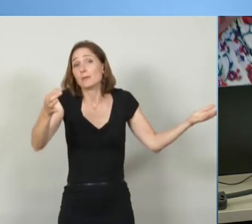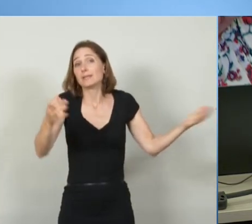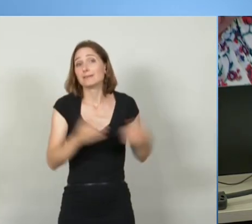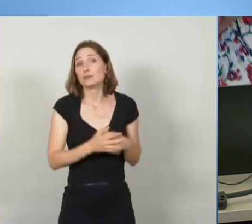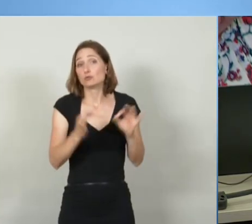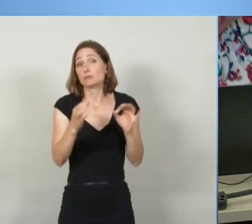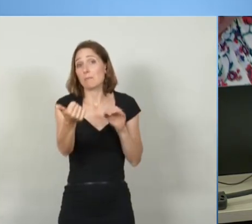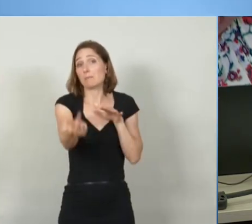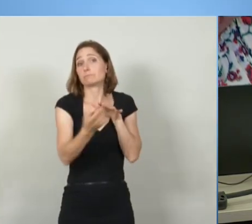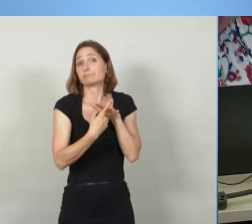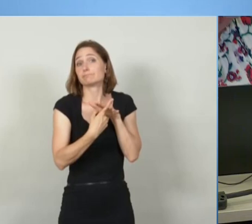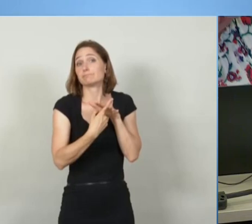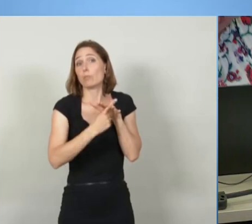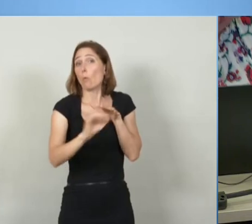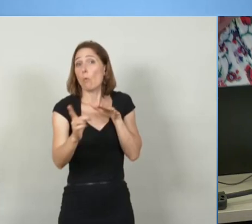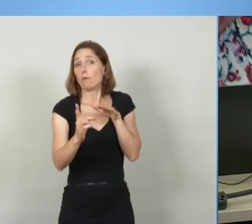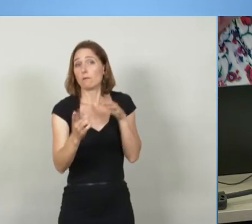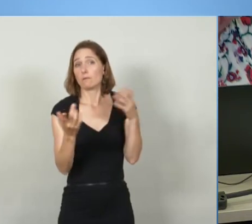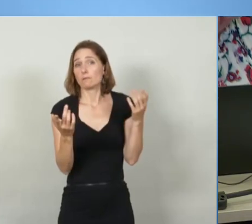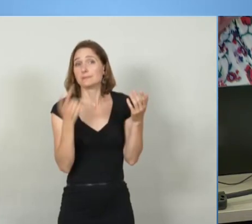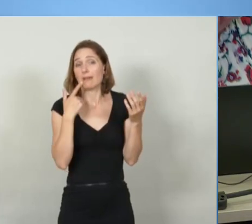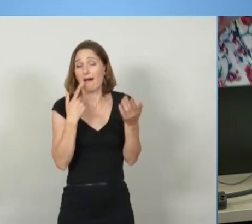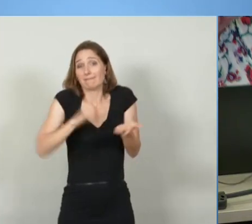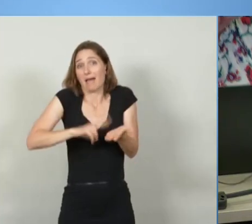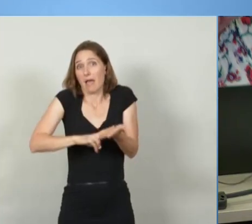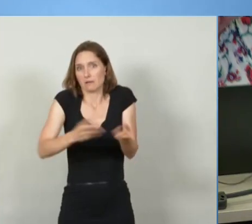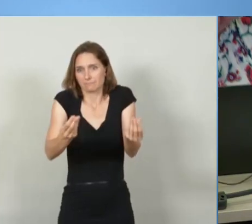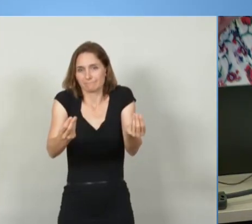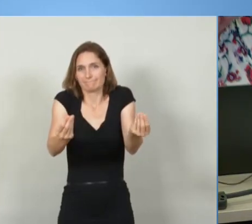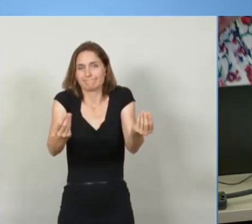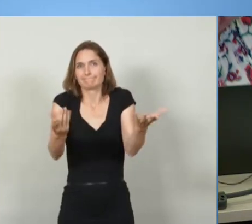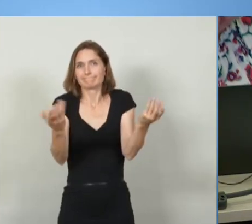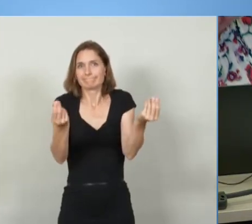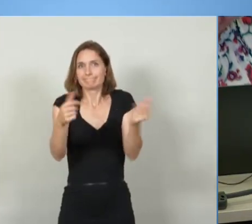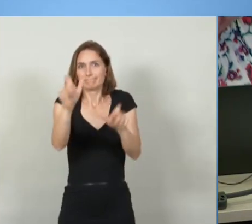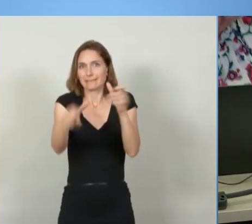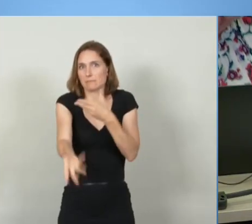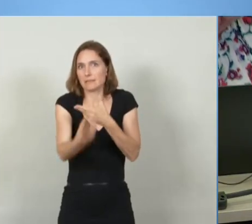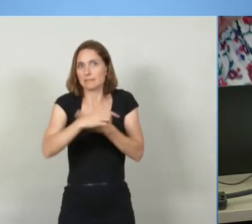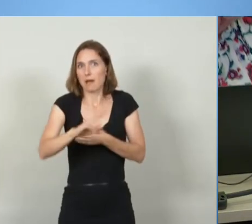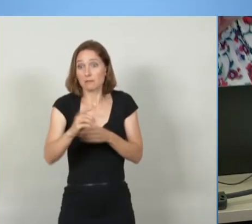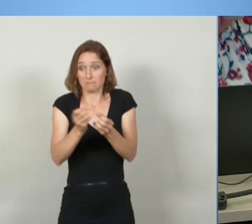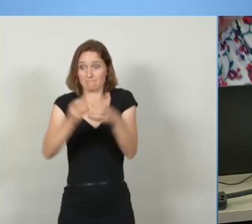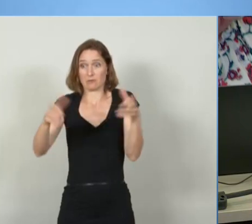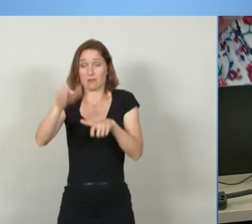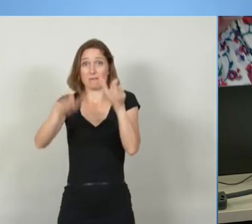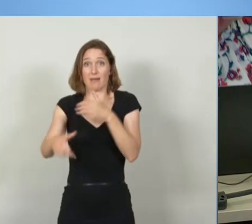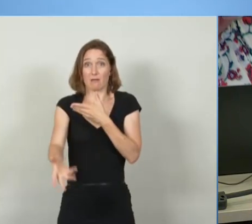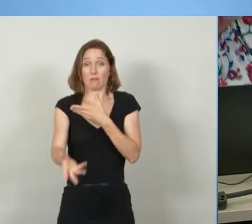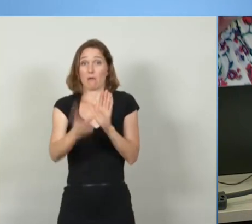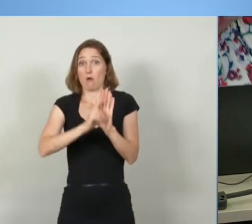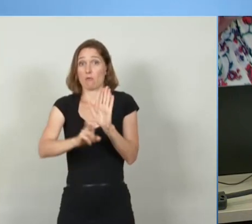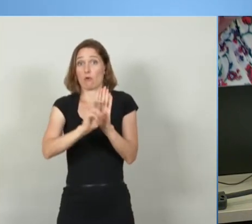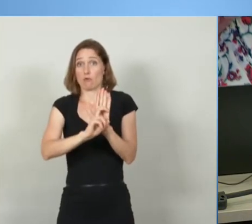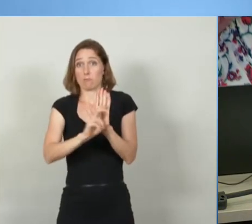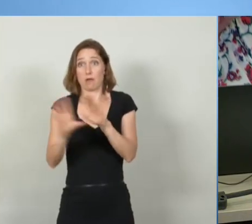là vous êtes dans le vrai et c'est pas un paradoxe en fait c'est le réel c'est ça c'est qu'en fait la plupart des Grenoblois sont restés en dehors de Grenoble